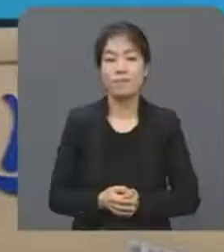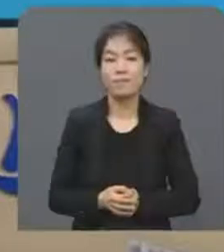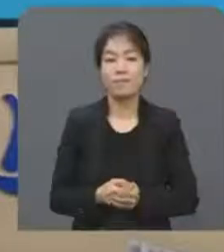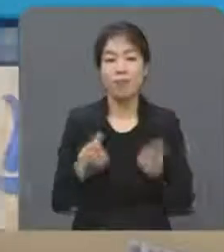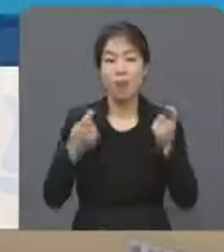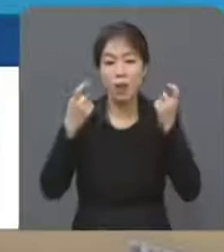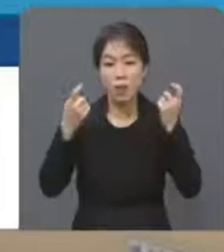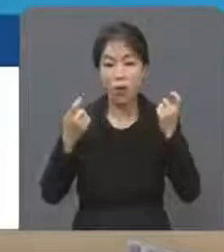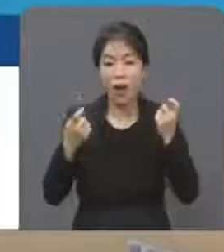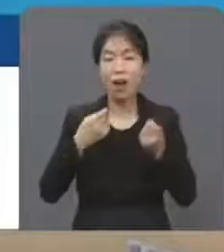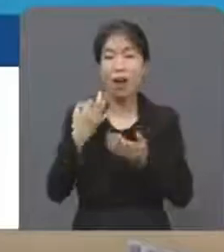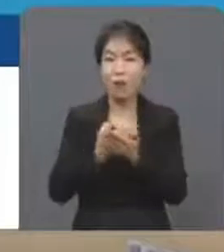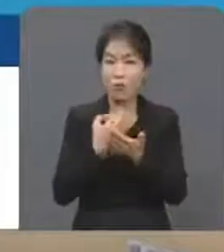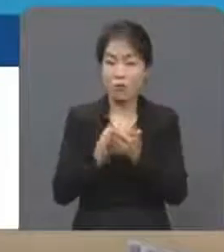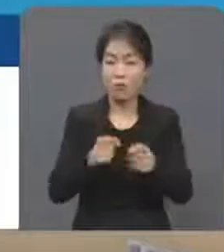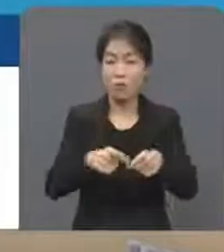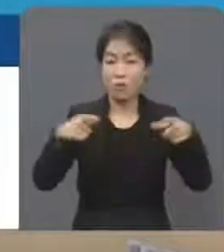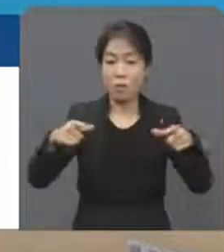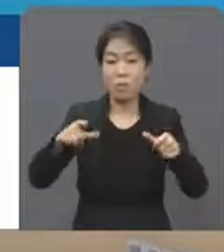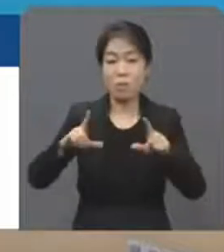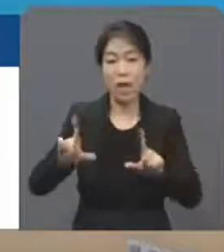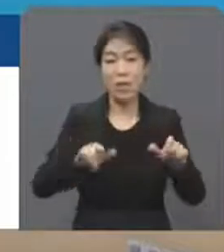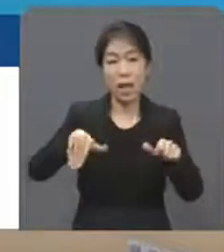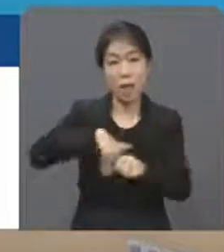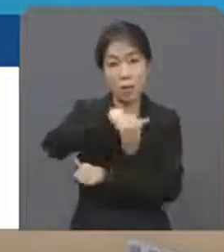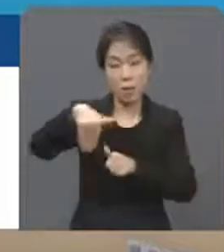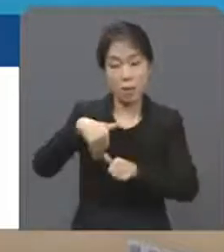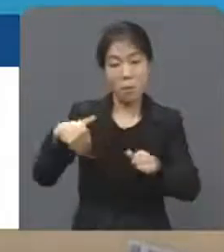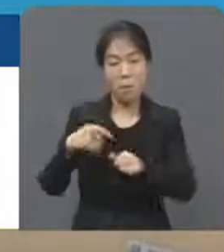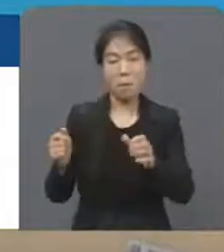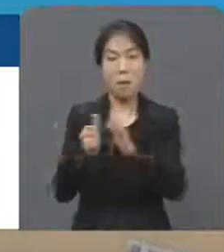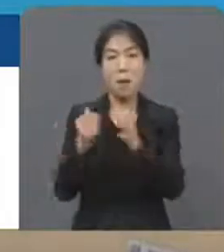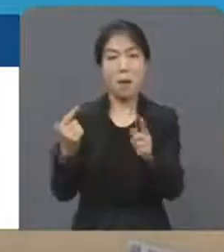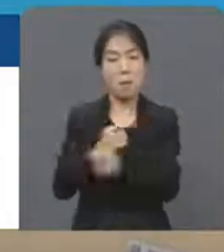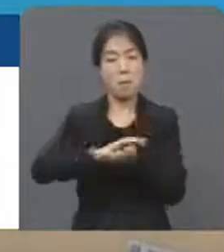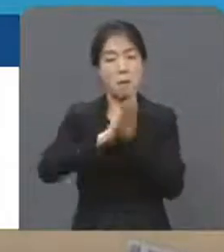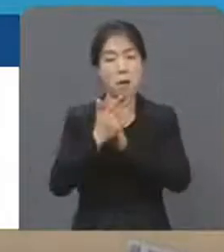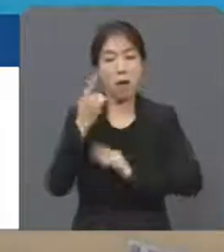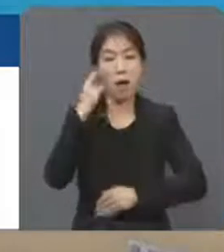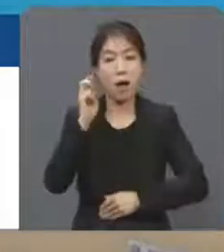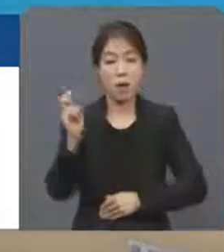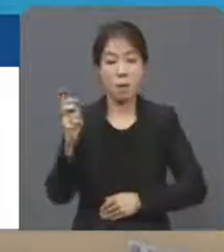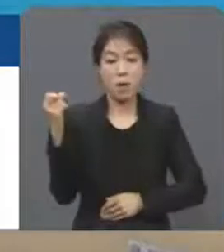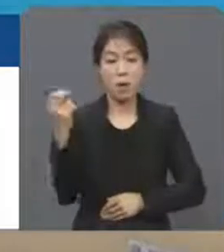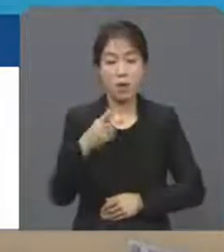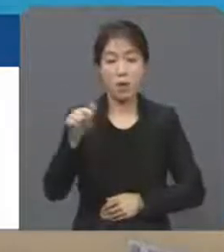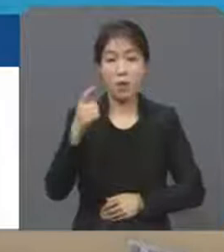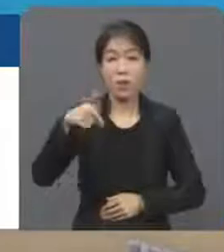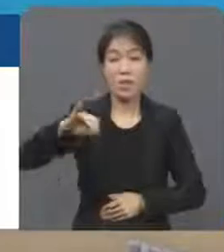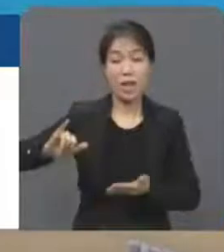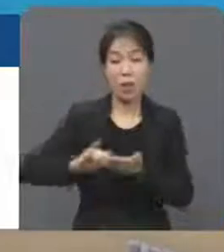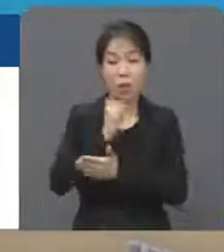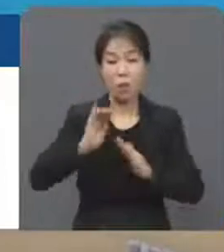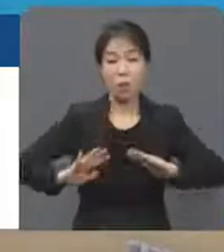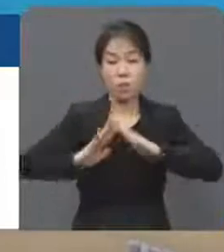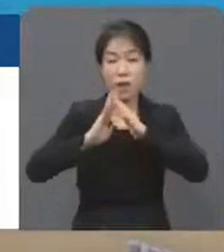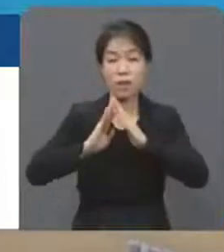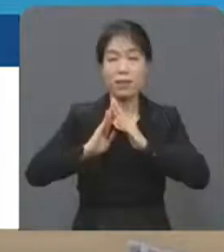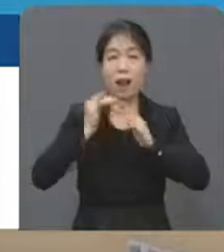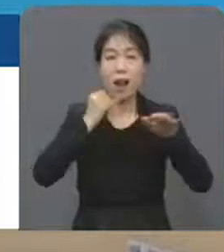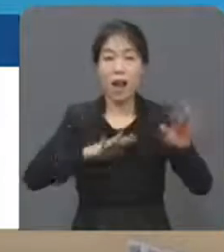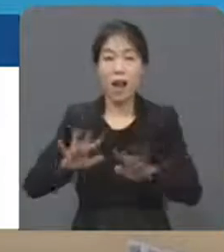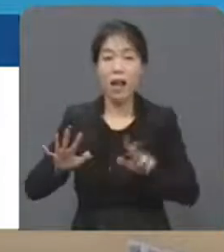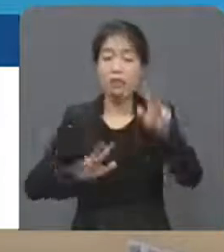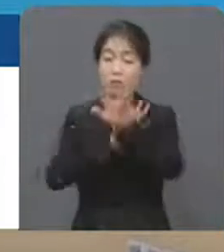소득 등 대하고 상어 패턴이 획기적으로 변화가 예상됩니다 어떤 흑 쌍검 1 건설과 회상